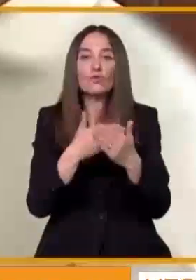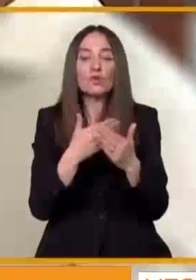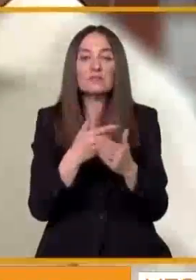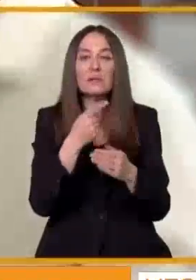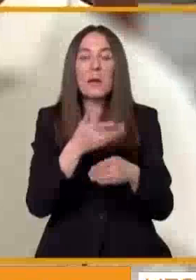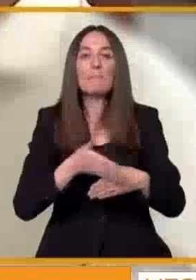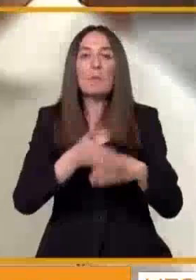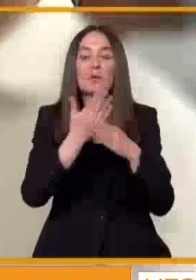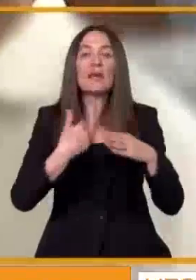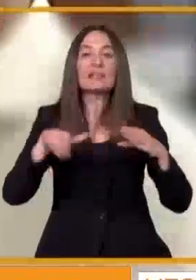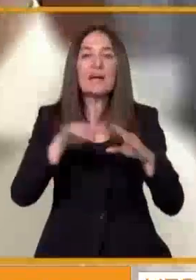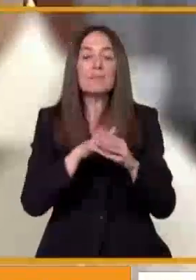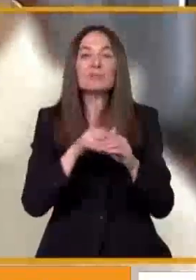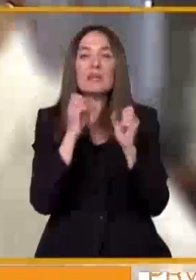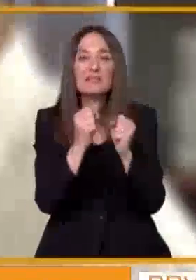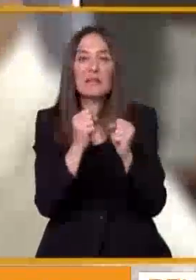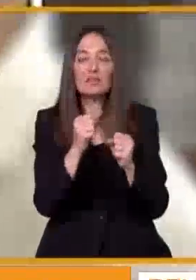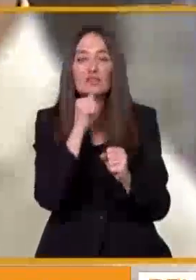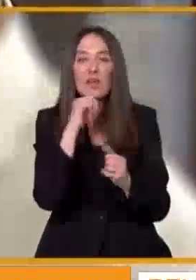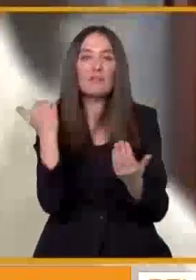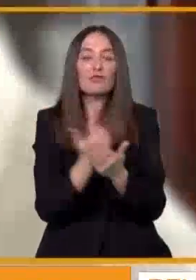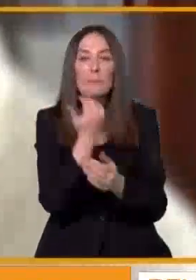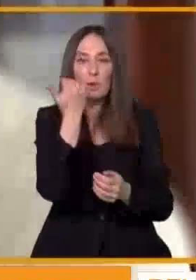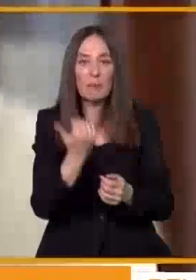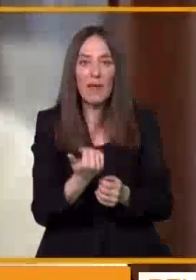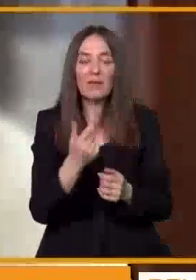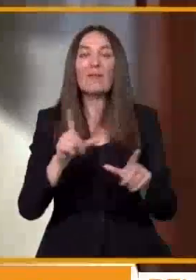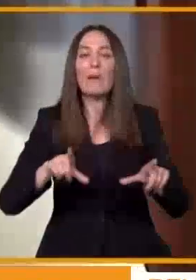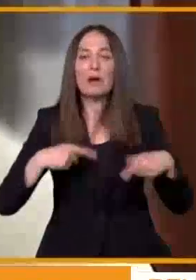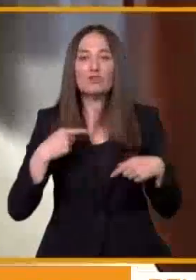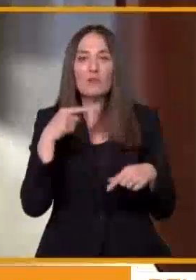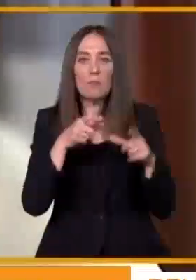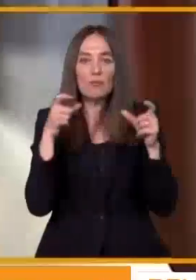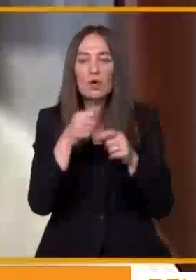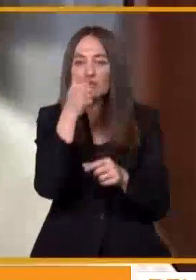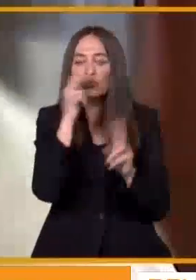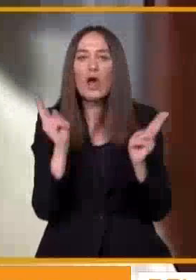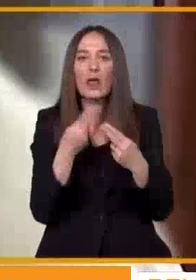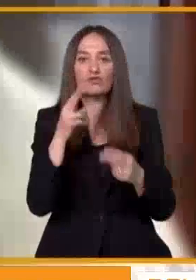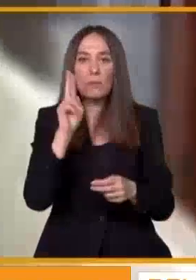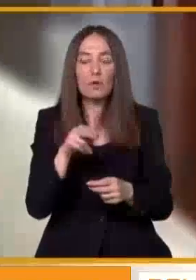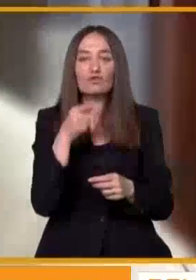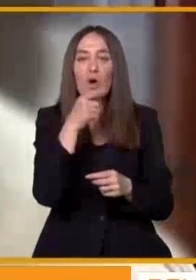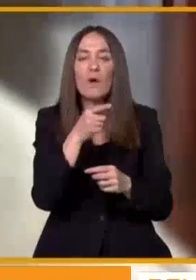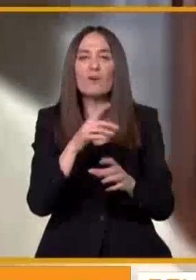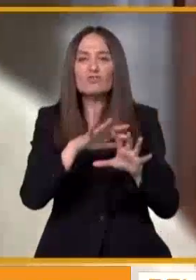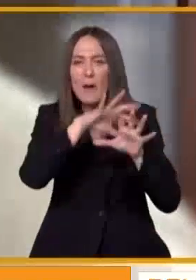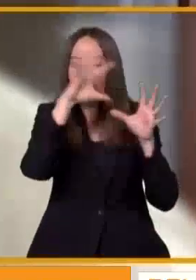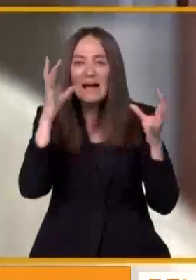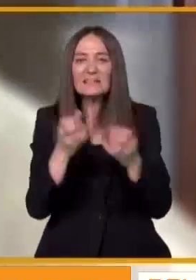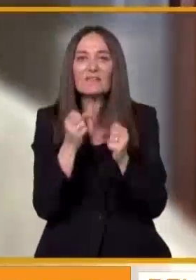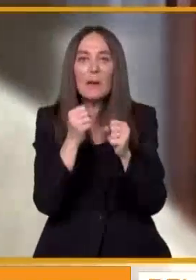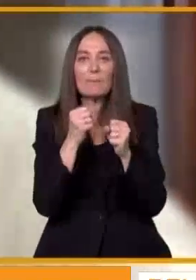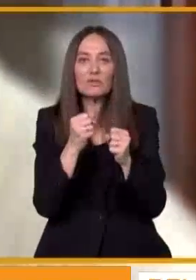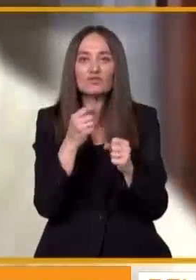pomognete da se zaposleni zadrže i da dobiju platu, dakle da preživimo ovu krizu što je lakše moguće. Ovo je masivna podrška, ova